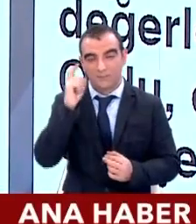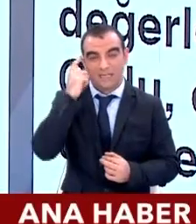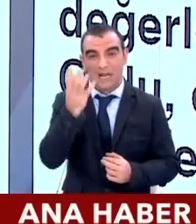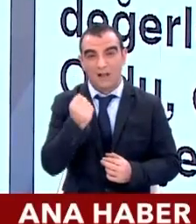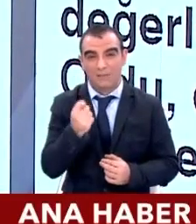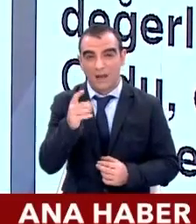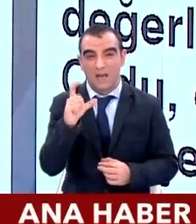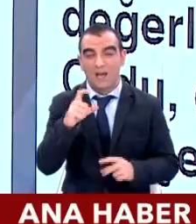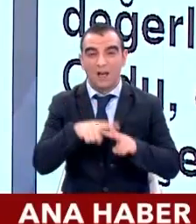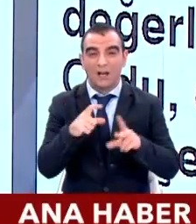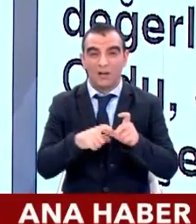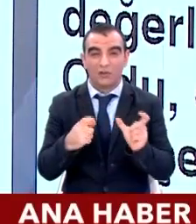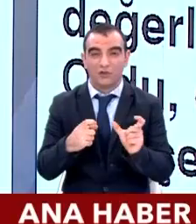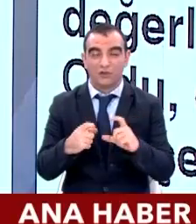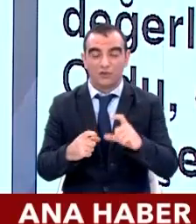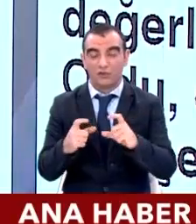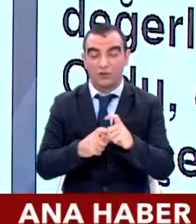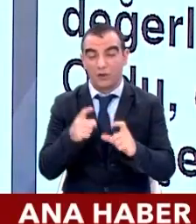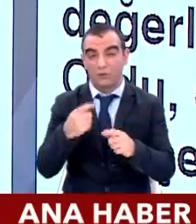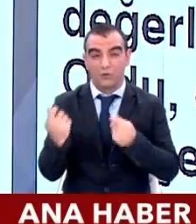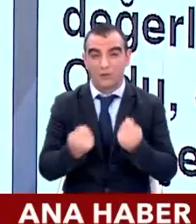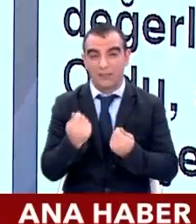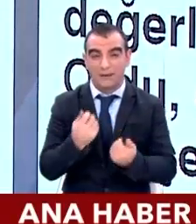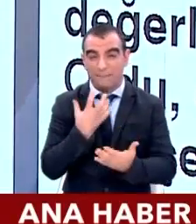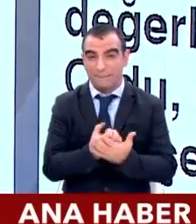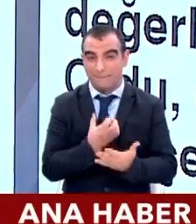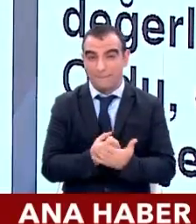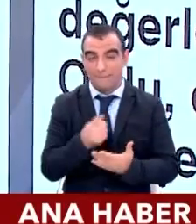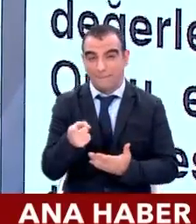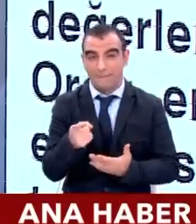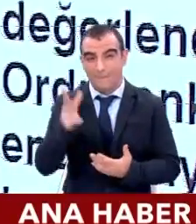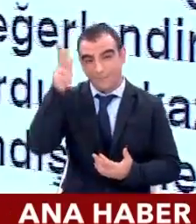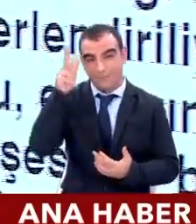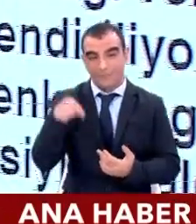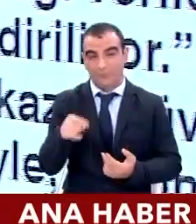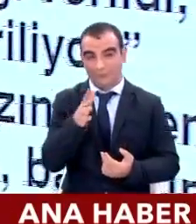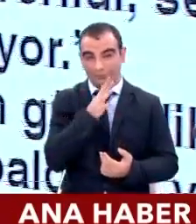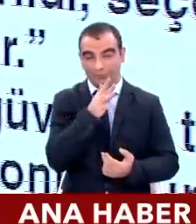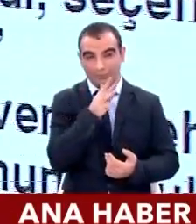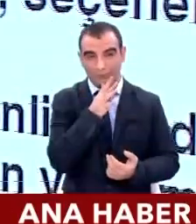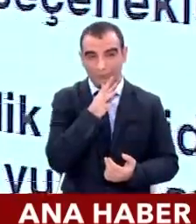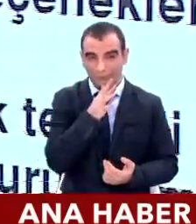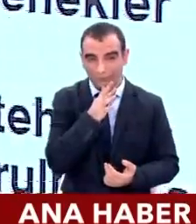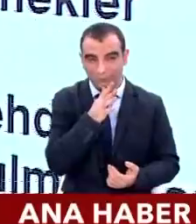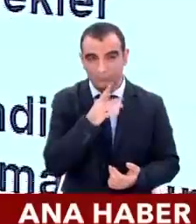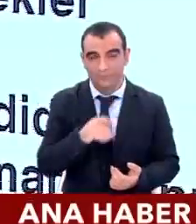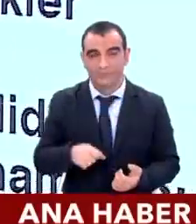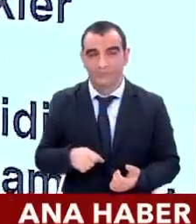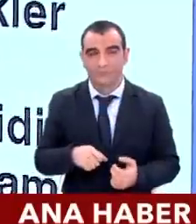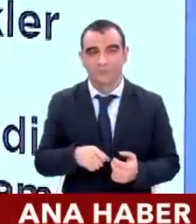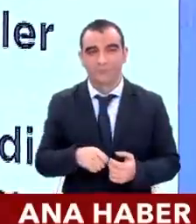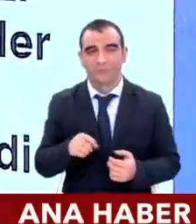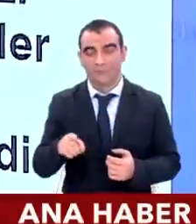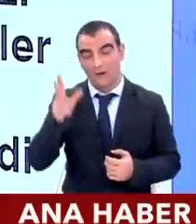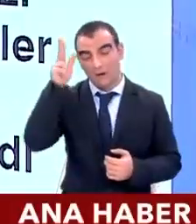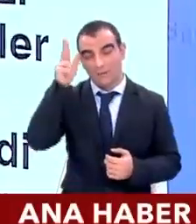casusluk yapıyor o Balistik füzelerin depolarını kaydediyor Amerikalılar bunu fark ediyorlar Evet